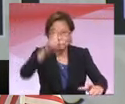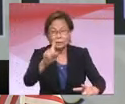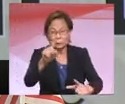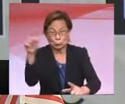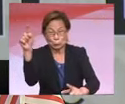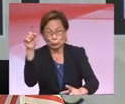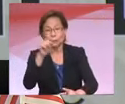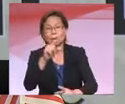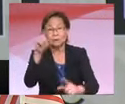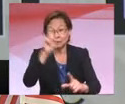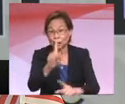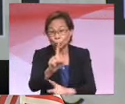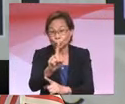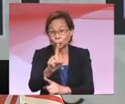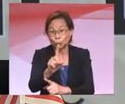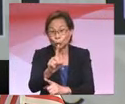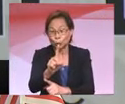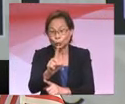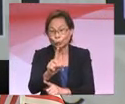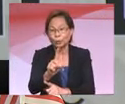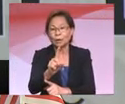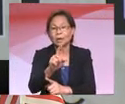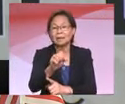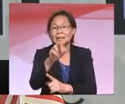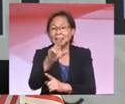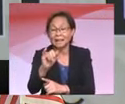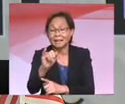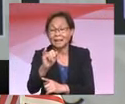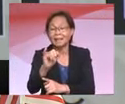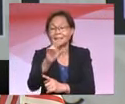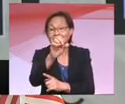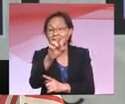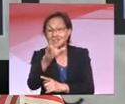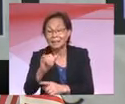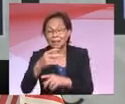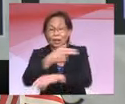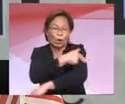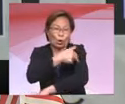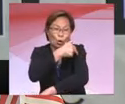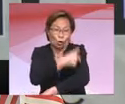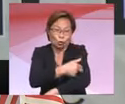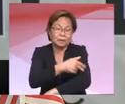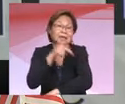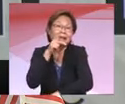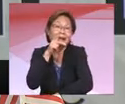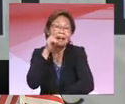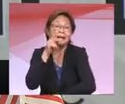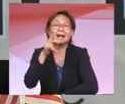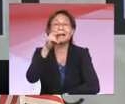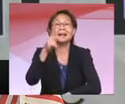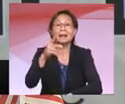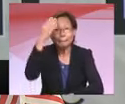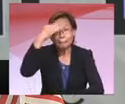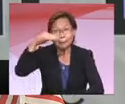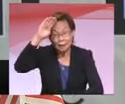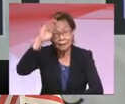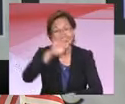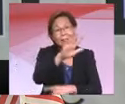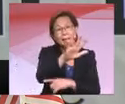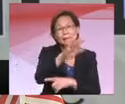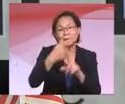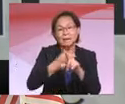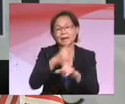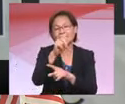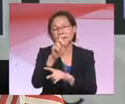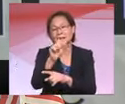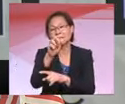severe acute respiratory infection dikesan positif di Hospital Tuanku Fauziah Kangar Perlis, 5 kes daripada kluster